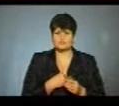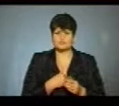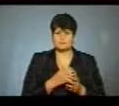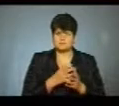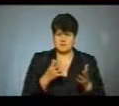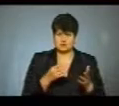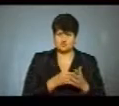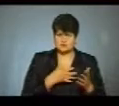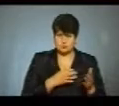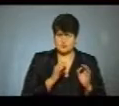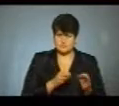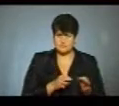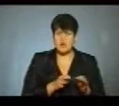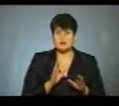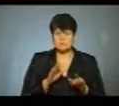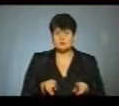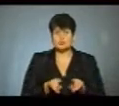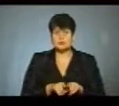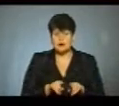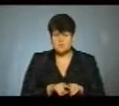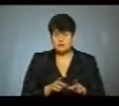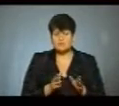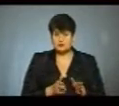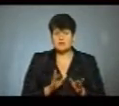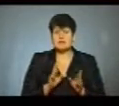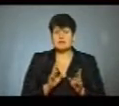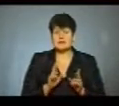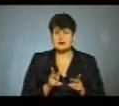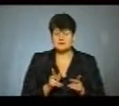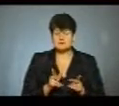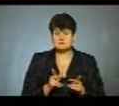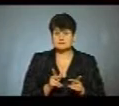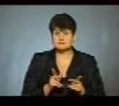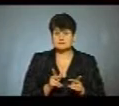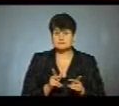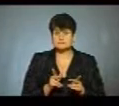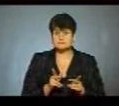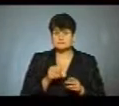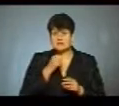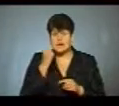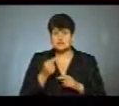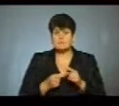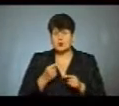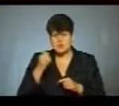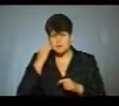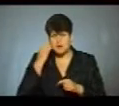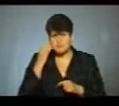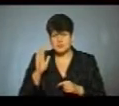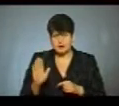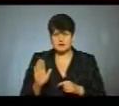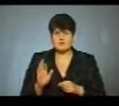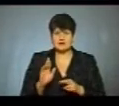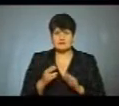але буде так само, як з, ну, старше покоління пам'ятає, як